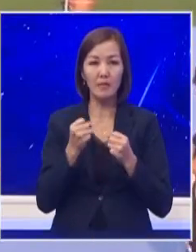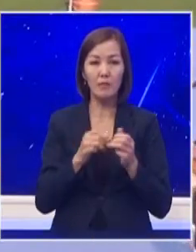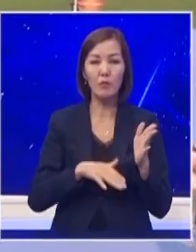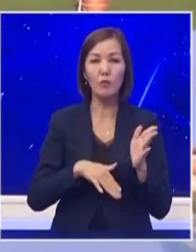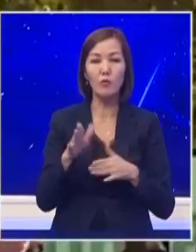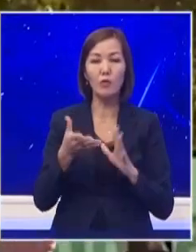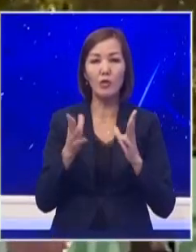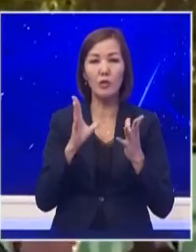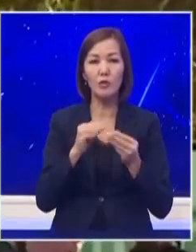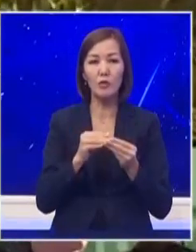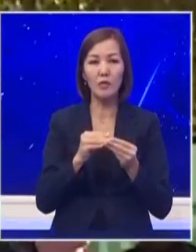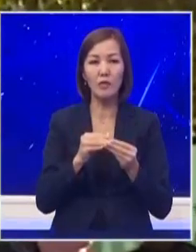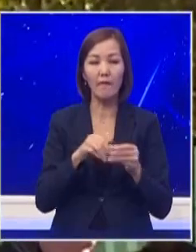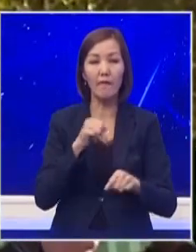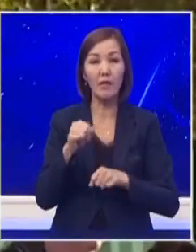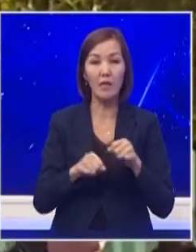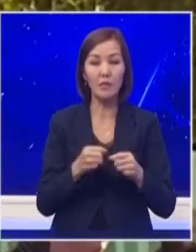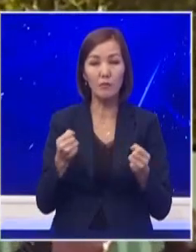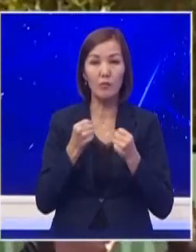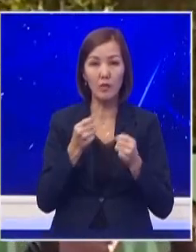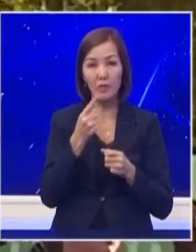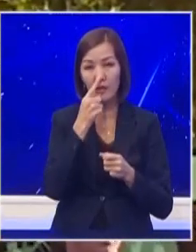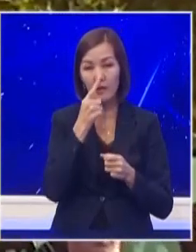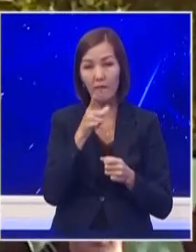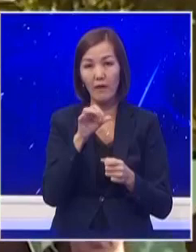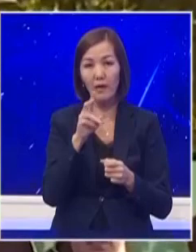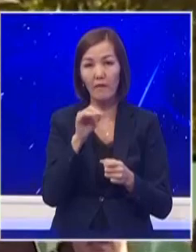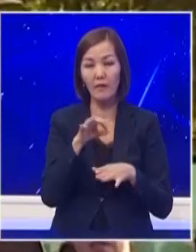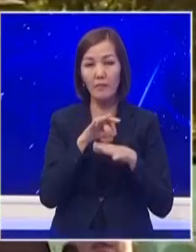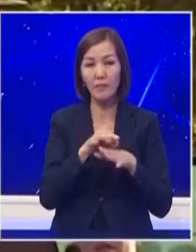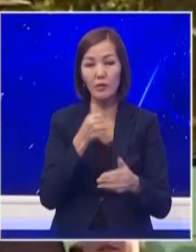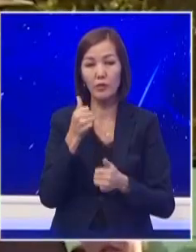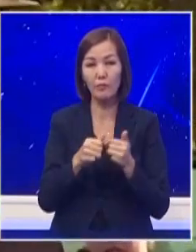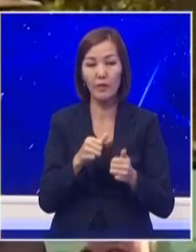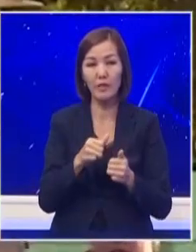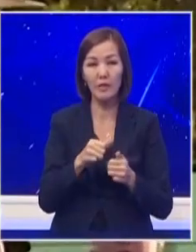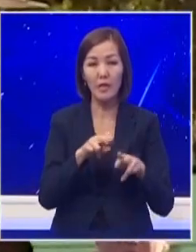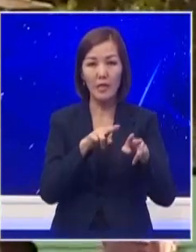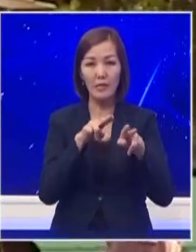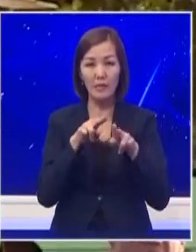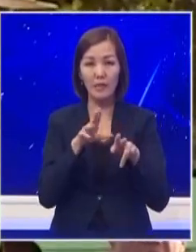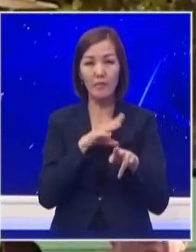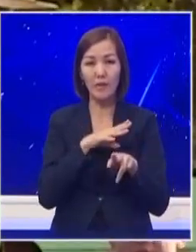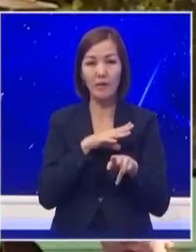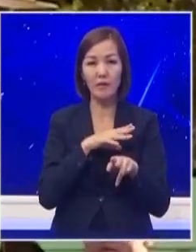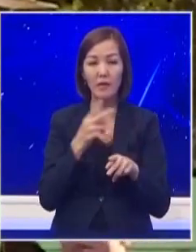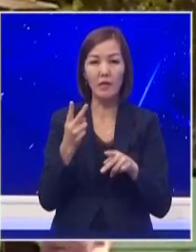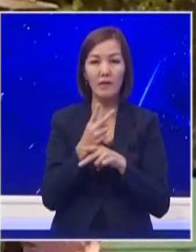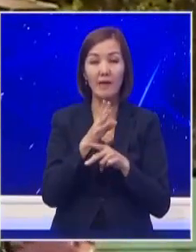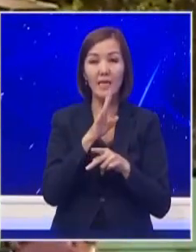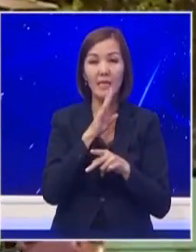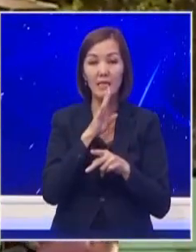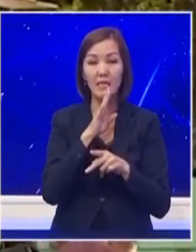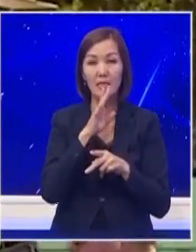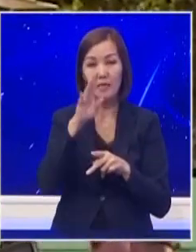значительные результаты не только велоспорте совсем недавно в Хорватии состоялся Чемпионат Мира по стендовой стрельбе в нем два казахстанских